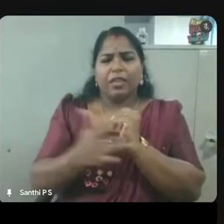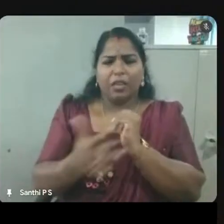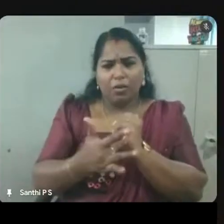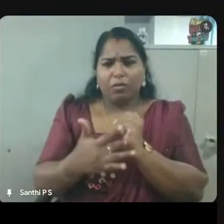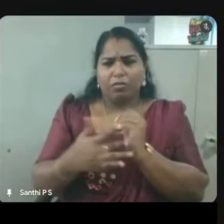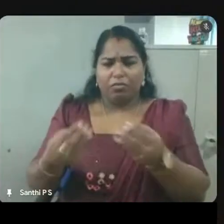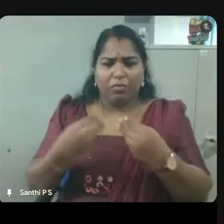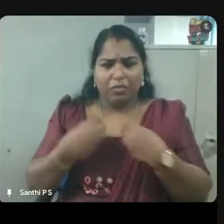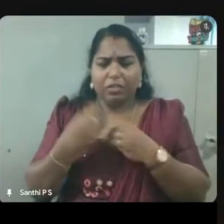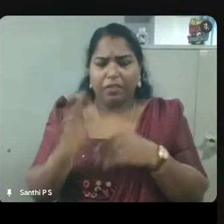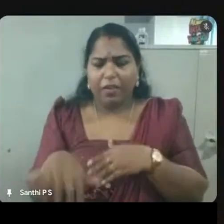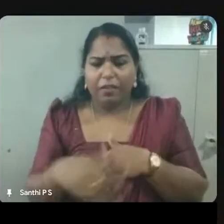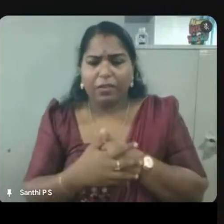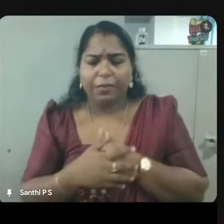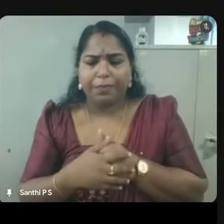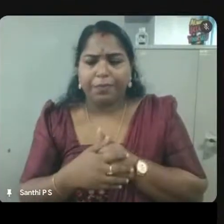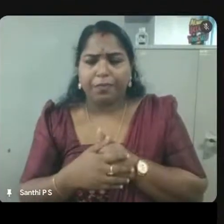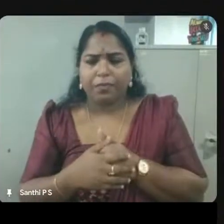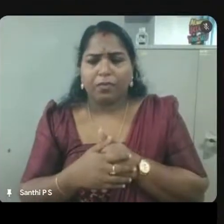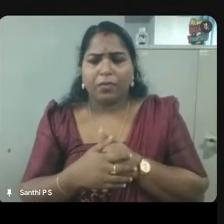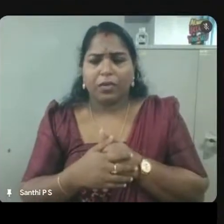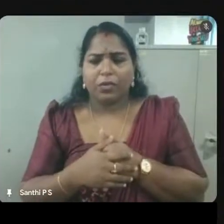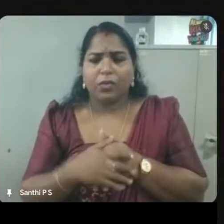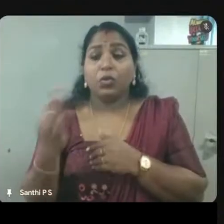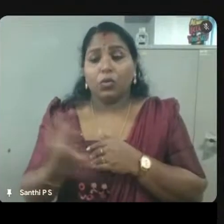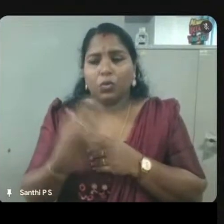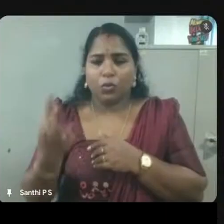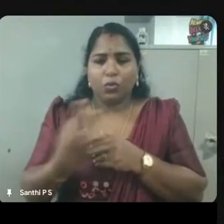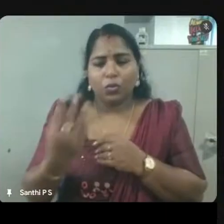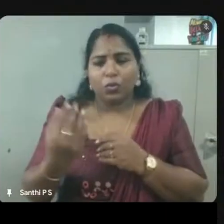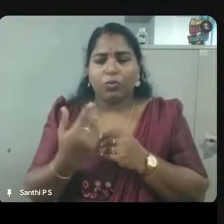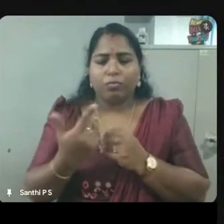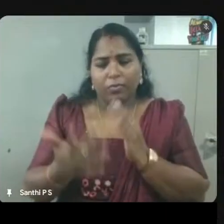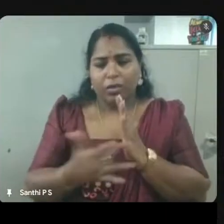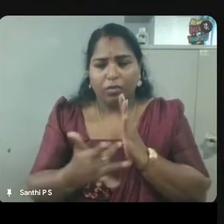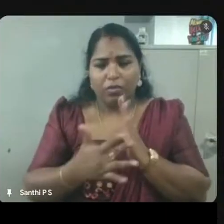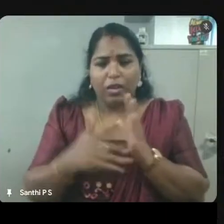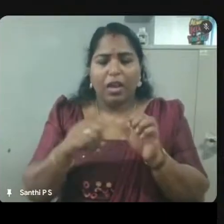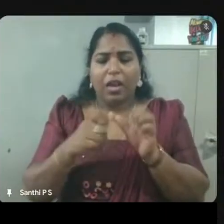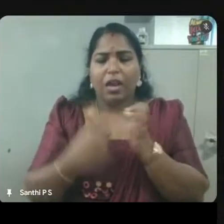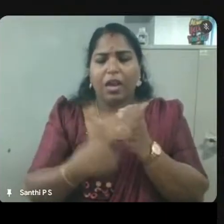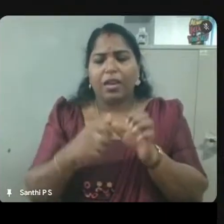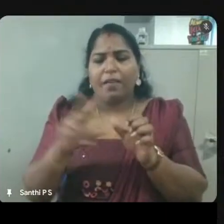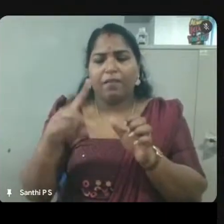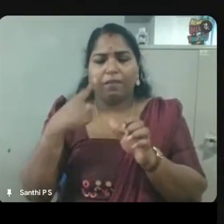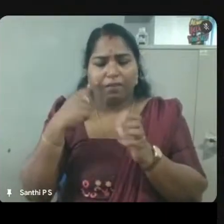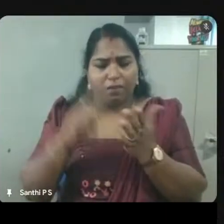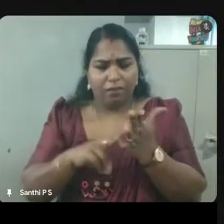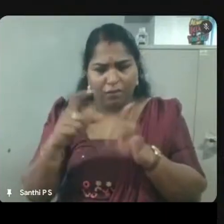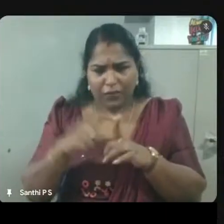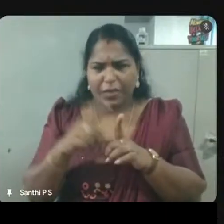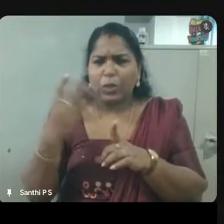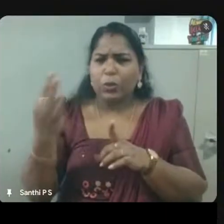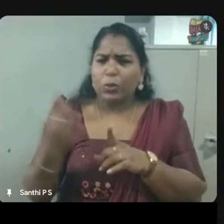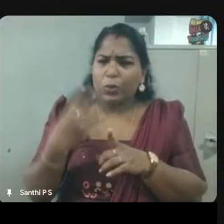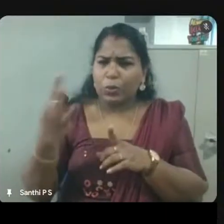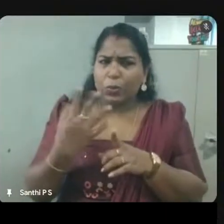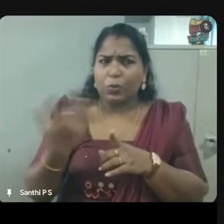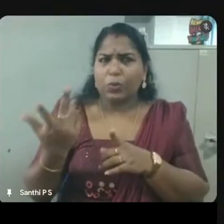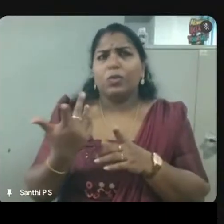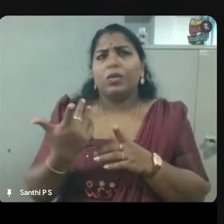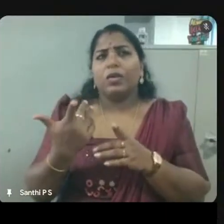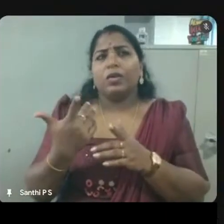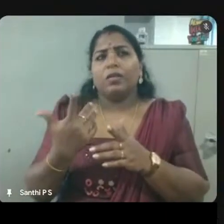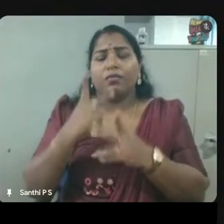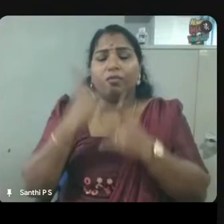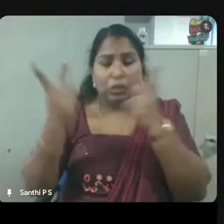മോഡേൺ ഒരുപാട് ഇപ്പൊ റീസെന്റ് തന്നെ അരവിന്ദിൽ അവർ കുറെ പ്രത്യേകതരം ലോ വിഷ്വൽ എയ്ഡ്സ് ഒക്കെ അവർ കൊണ്ടുവന്നിട്ടുണ്ട്. അരവിന്ദ്